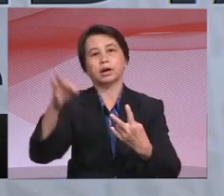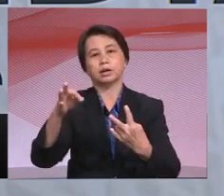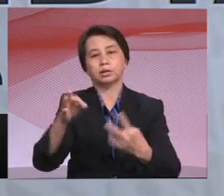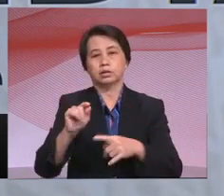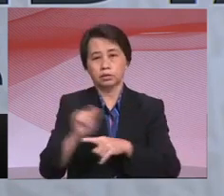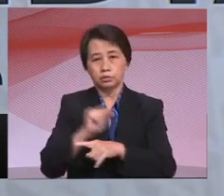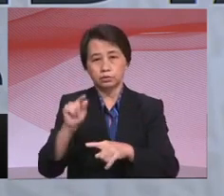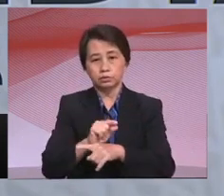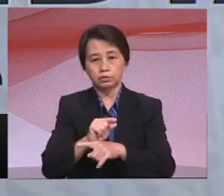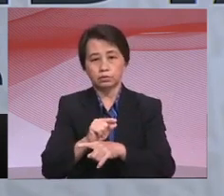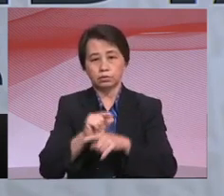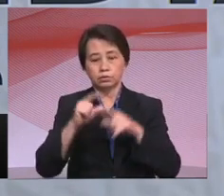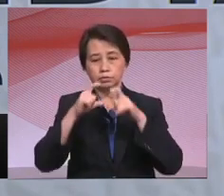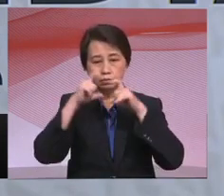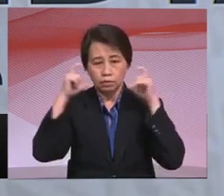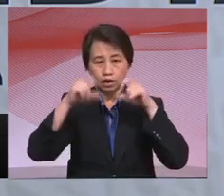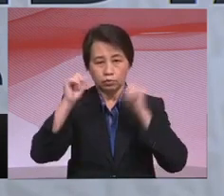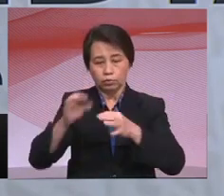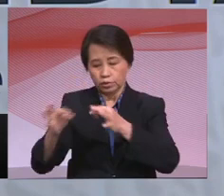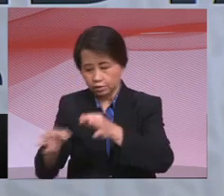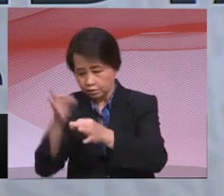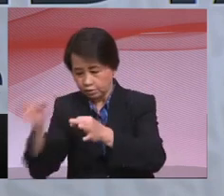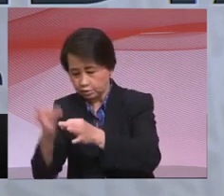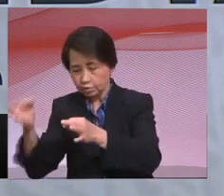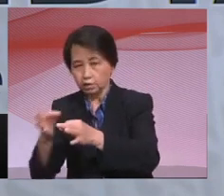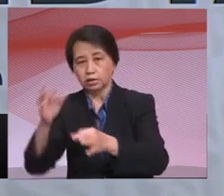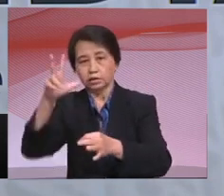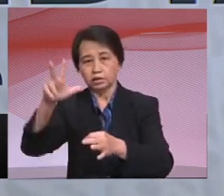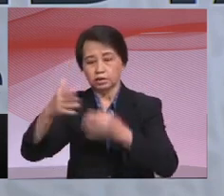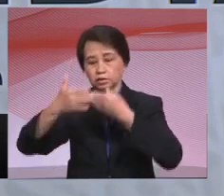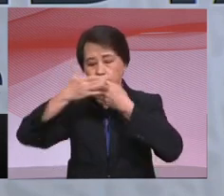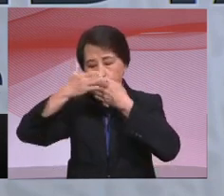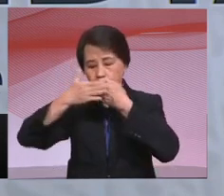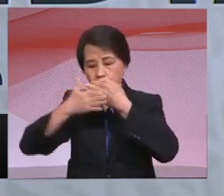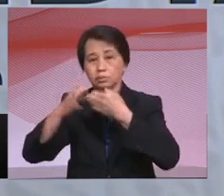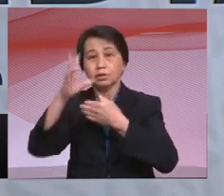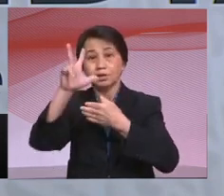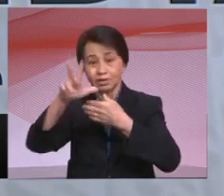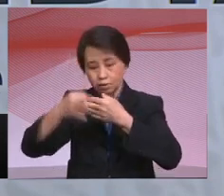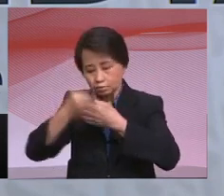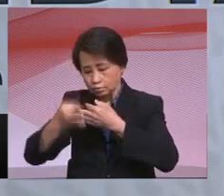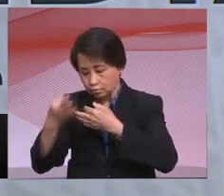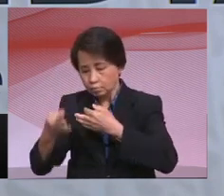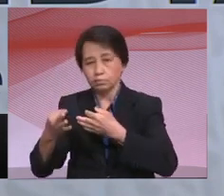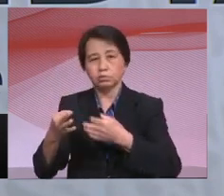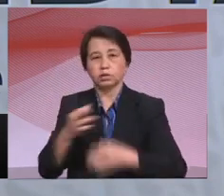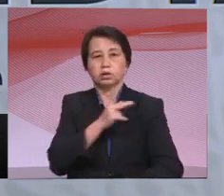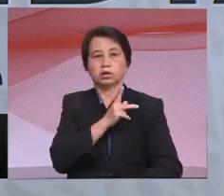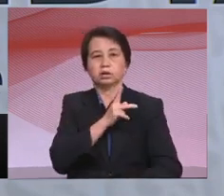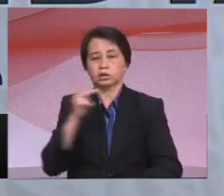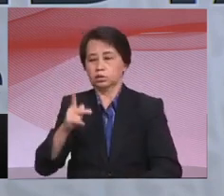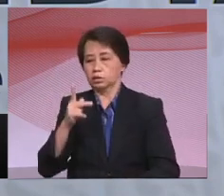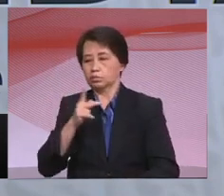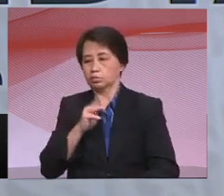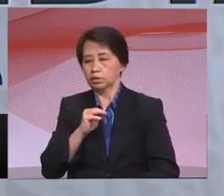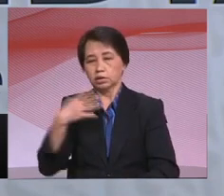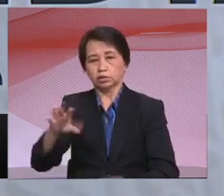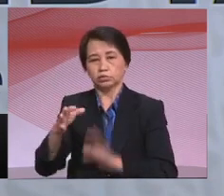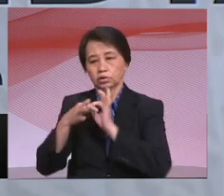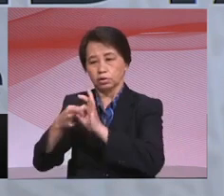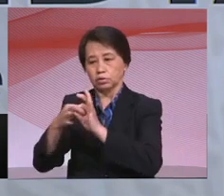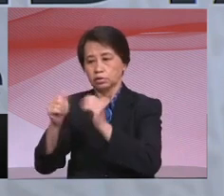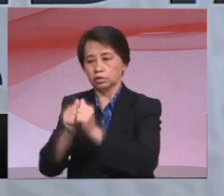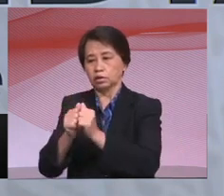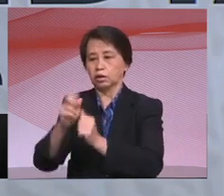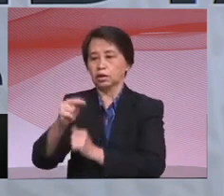menggunakan fabric mask yang boleh dijahit, iaitu tiga lapisan. Dan kementerian telah bekerjasama dengan NGO dan juga